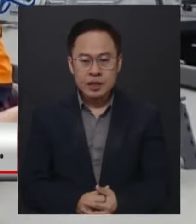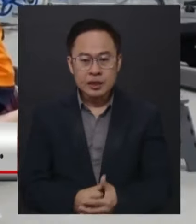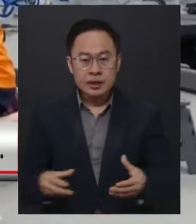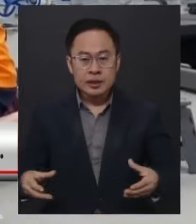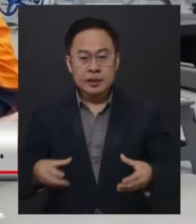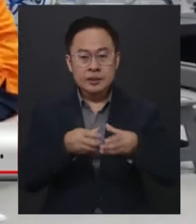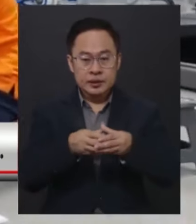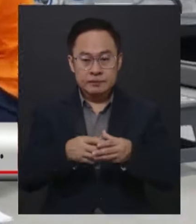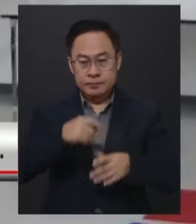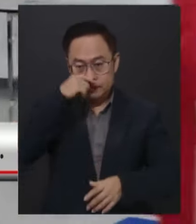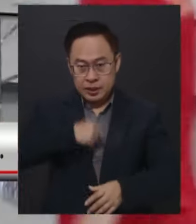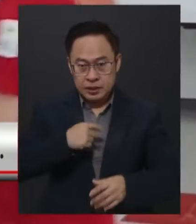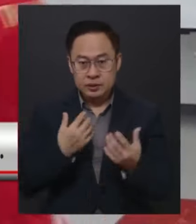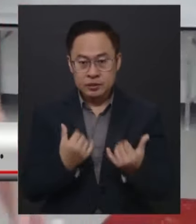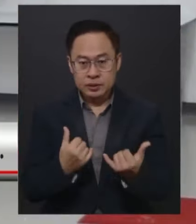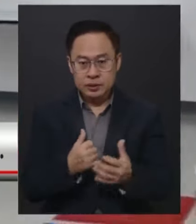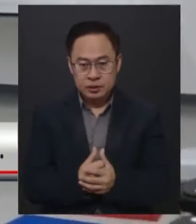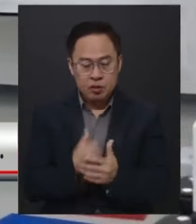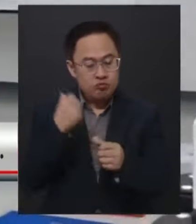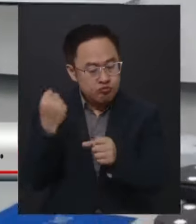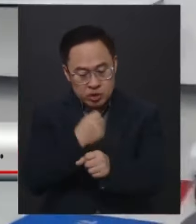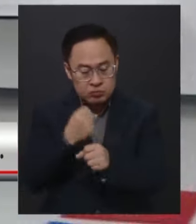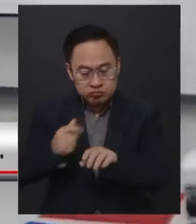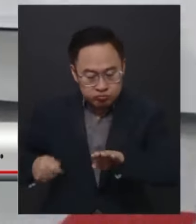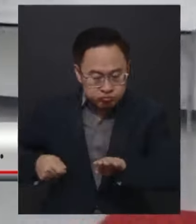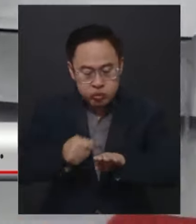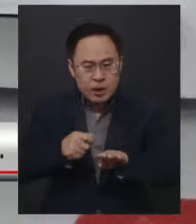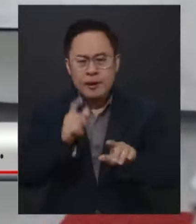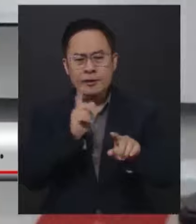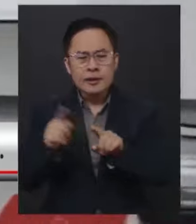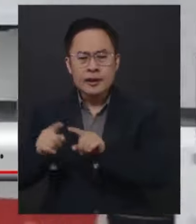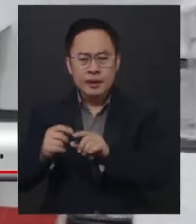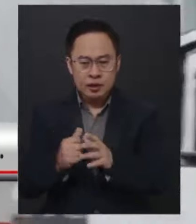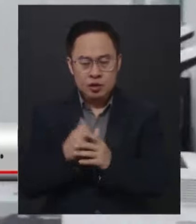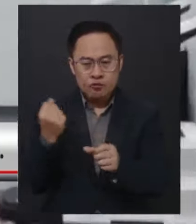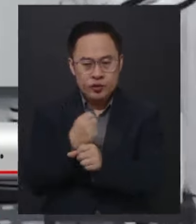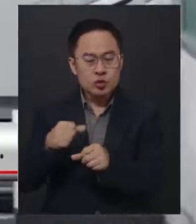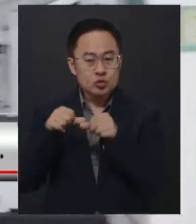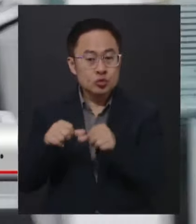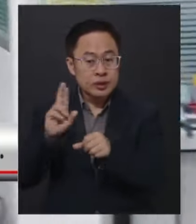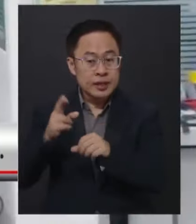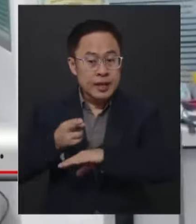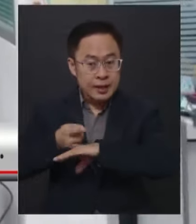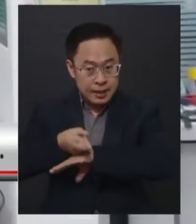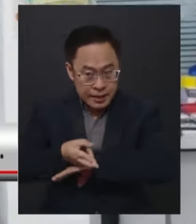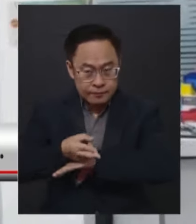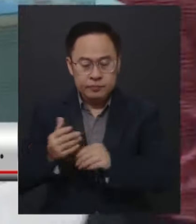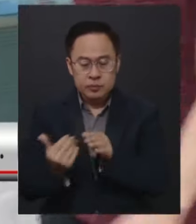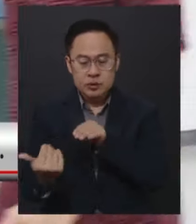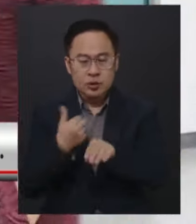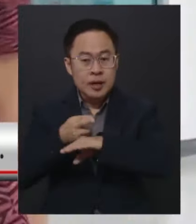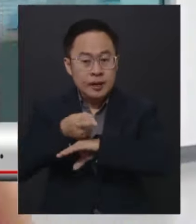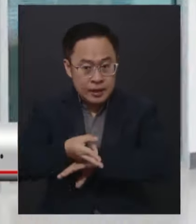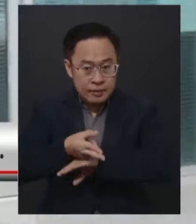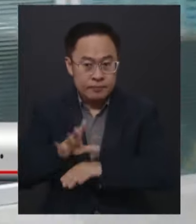ไทยครับก็เข้าเก็บตัวฝึกซ้อมร่วมกันมาอย่างต่อเนื่องที่ tbcสนุกเกอร์ในซอยรามคำแหง 89/1ซึ่งในเดือน